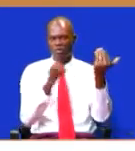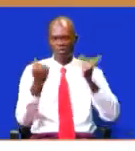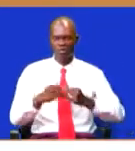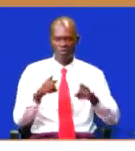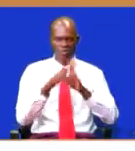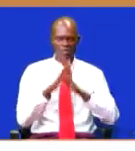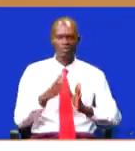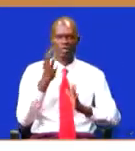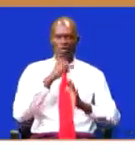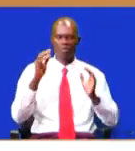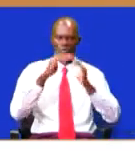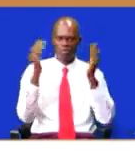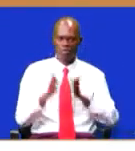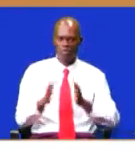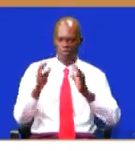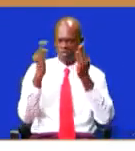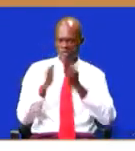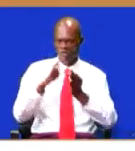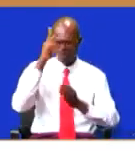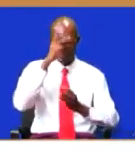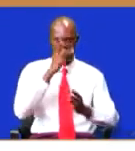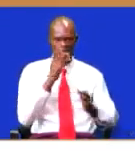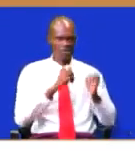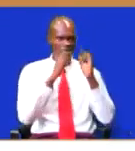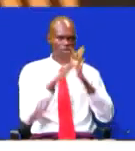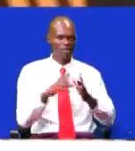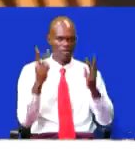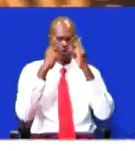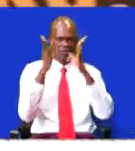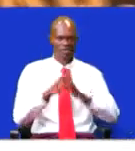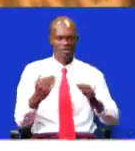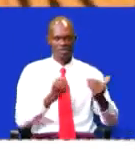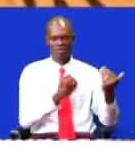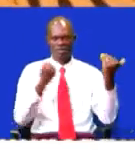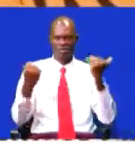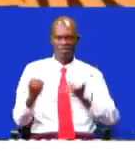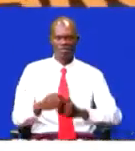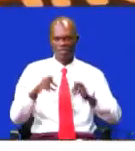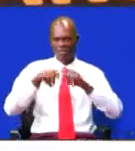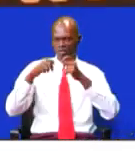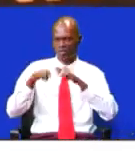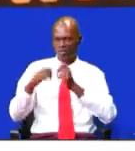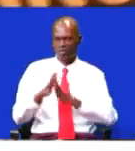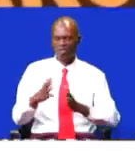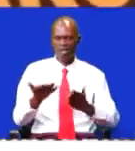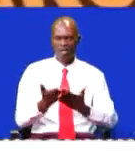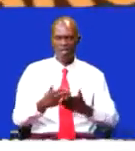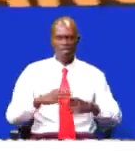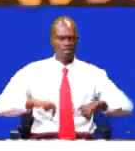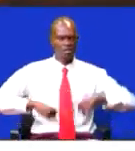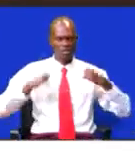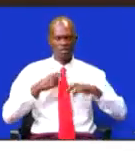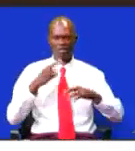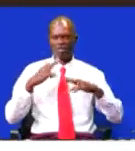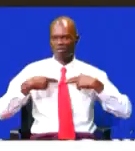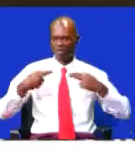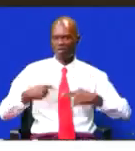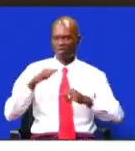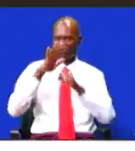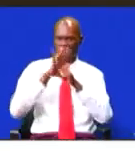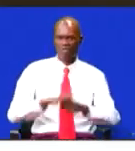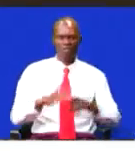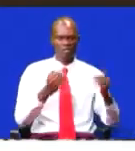nyiso the community, agombo nyiso janyuol ni koneno ka nyathi hinyore somewhere, gimoro amora hinyo ngima nyathi, ng'ata ng'ata hinyo ngima nyathi,